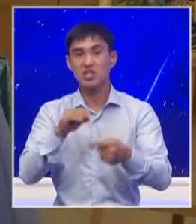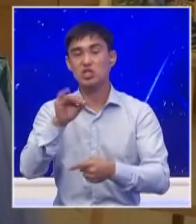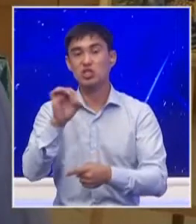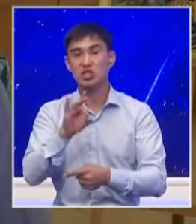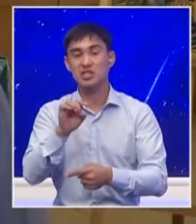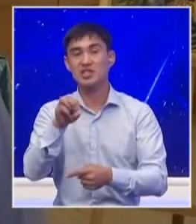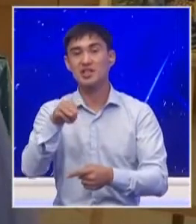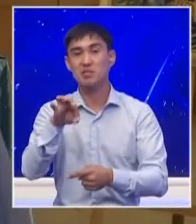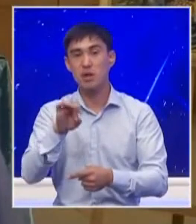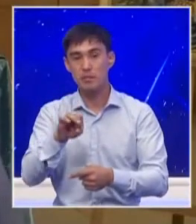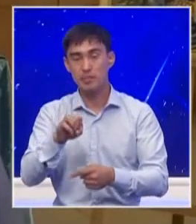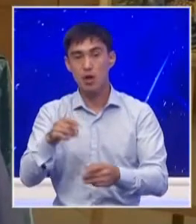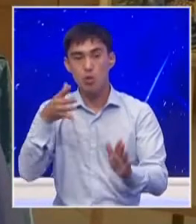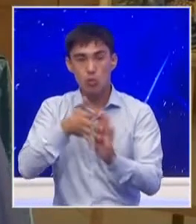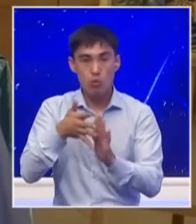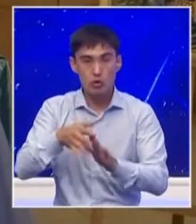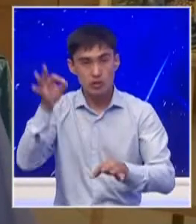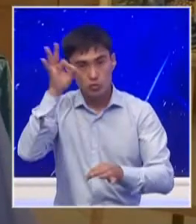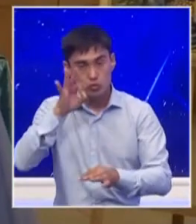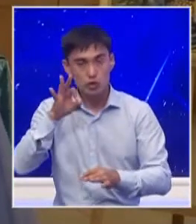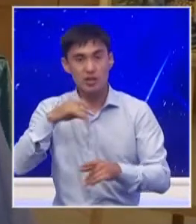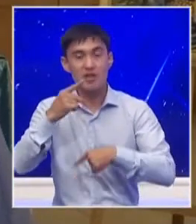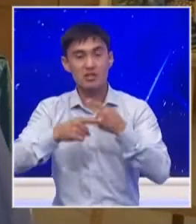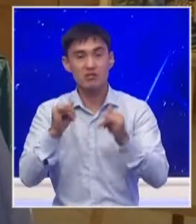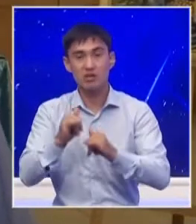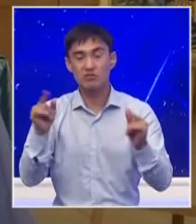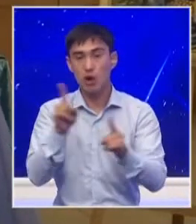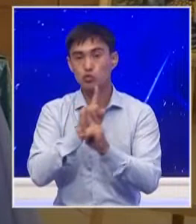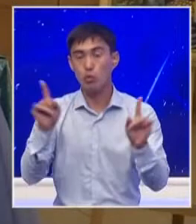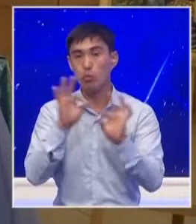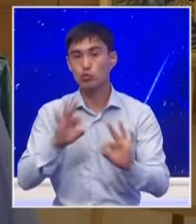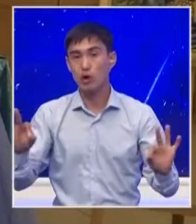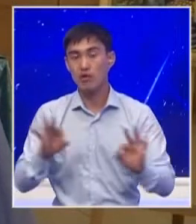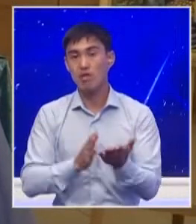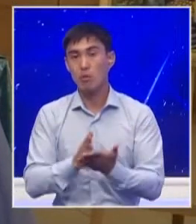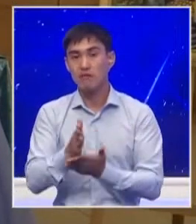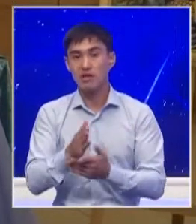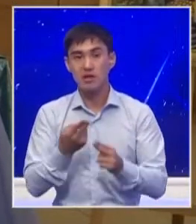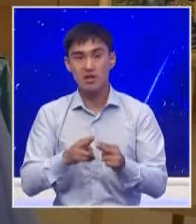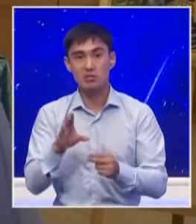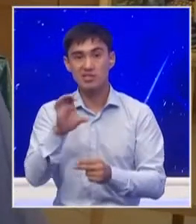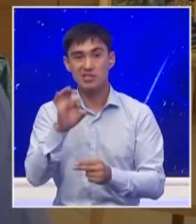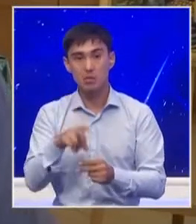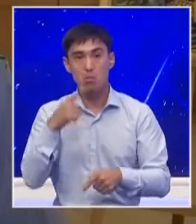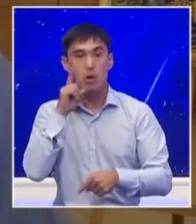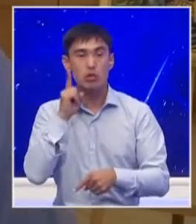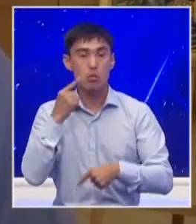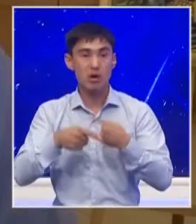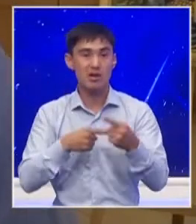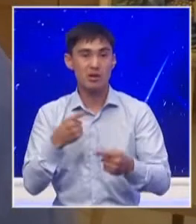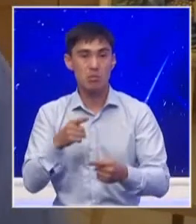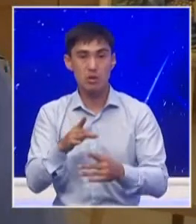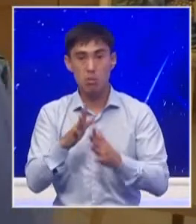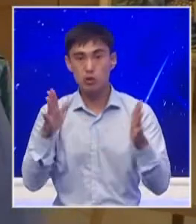наша цель глубокое изучение дальнейшее развитие этого особого музыкального направления к этим стилям молодое поколение сейчас стала